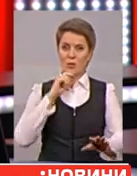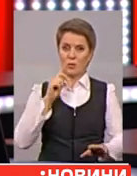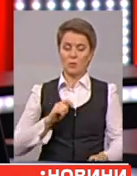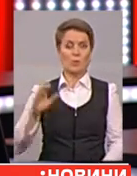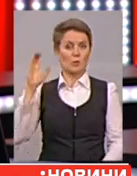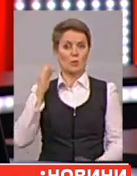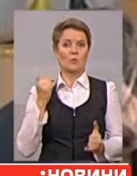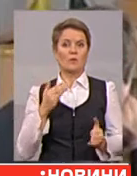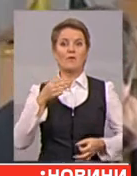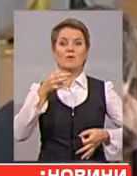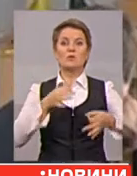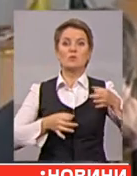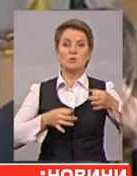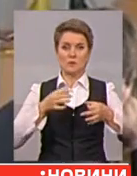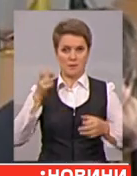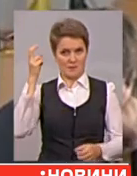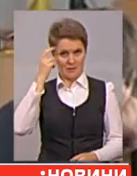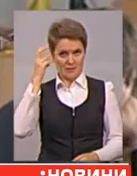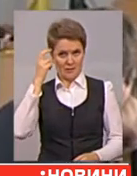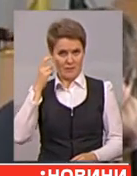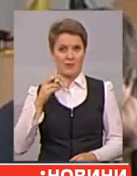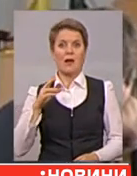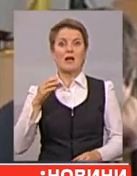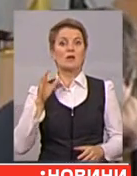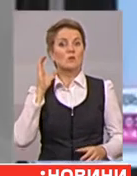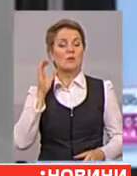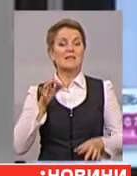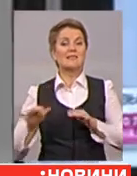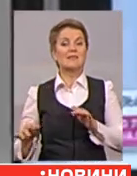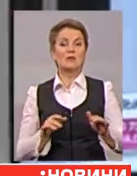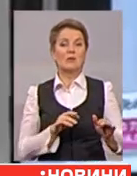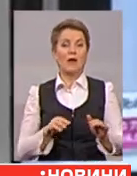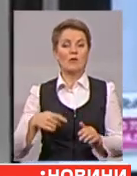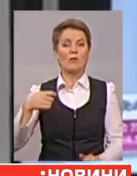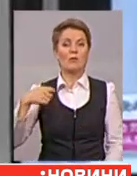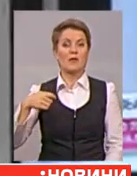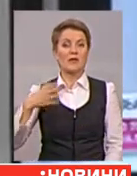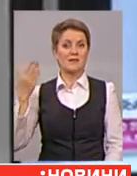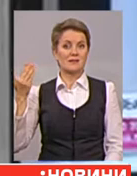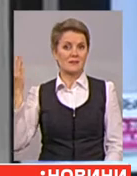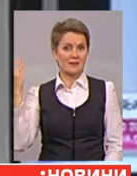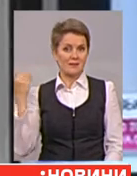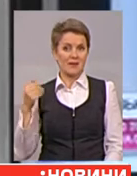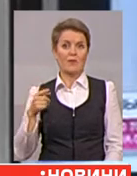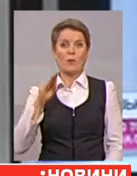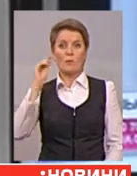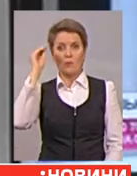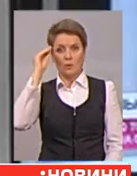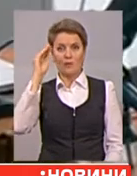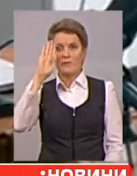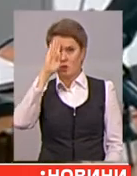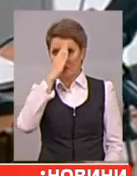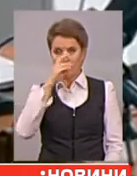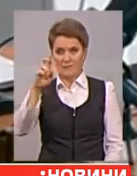слухали справу екс-президента. Його, нагадаю, підозрюють у державній зраді. Прокурори представили докази злочину. Зокрема,